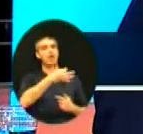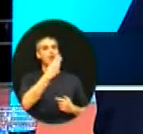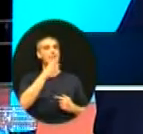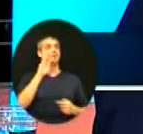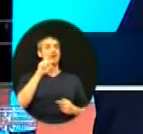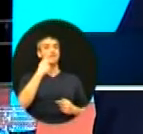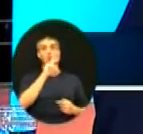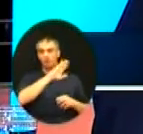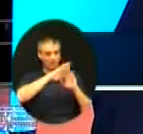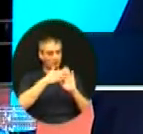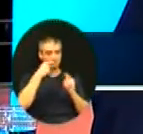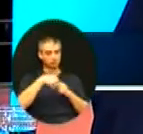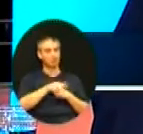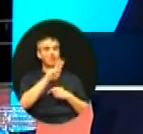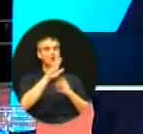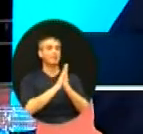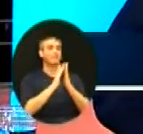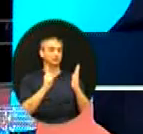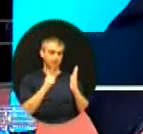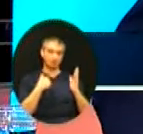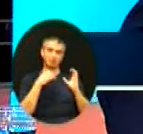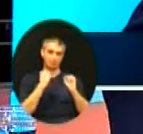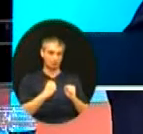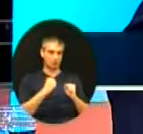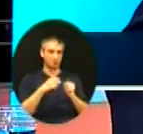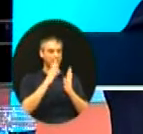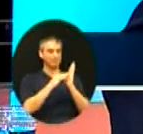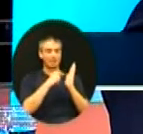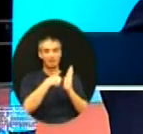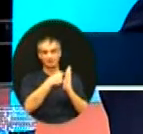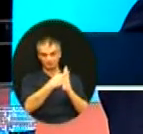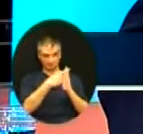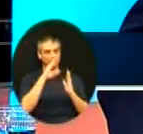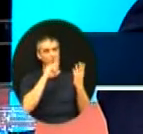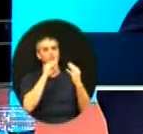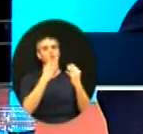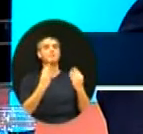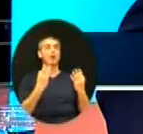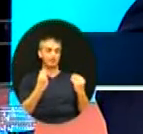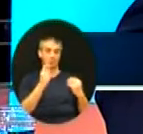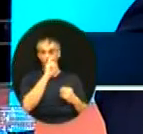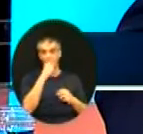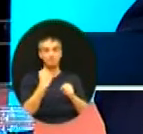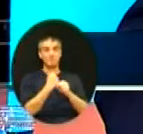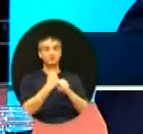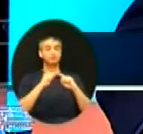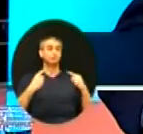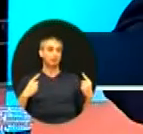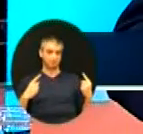בלפור. כל זה קורה השנה ב-2017. אני בטוח שסביב התאריכים האלה יהיו דיבורים רבים ואולי מעשים